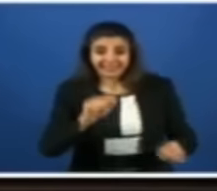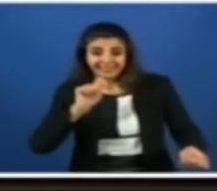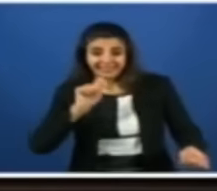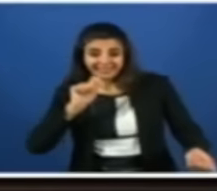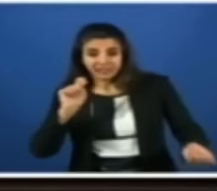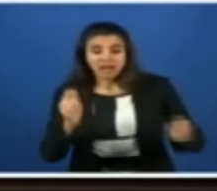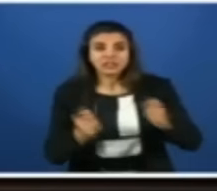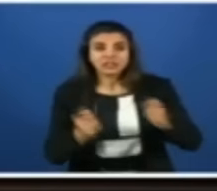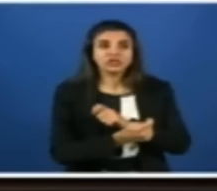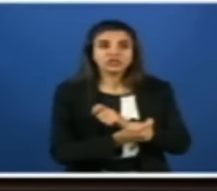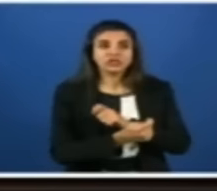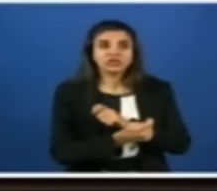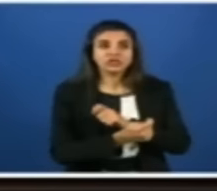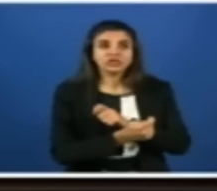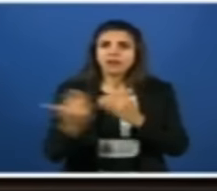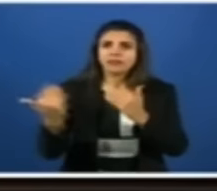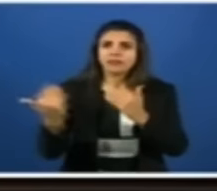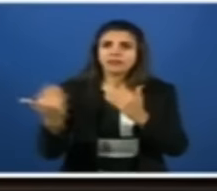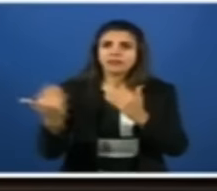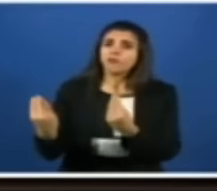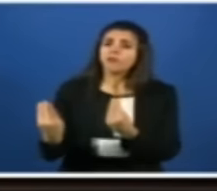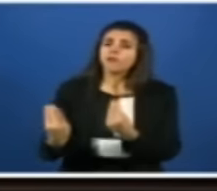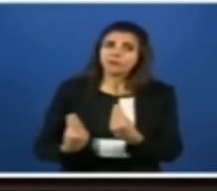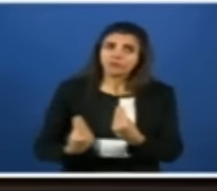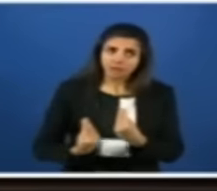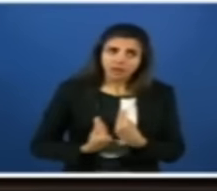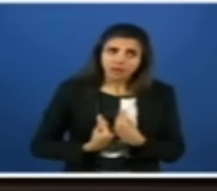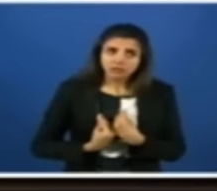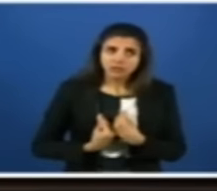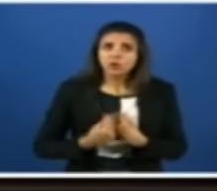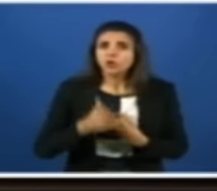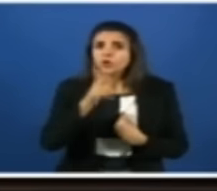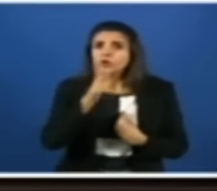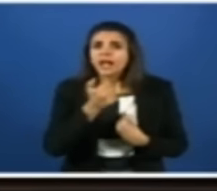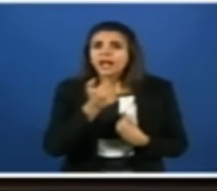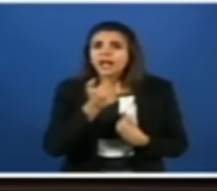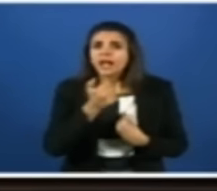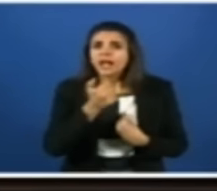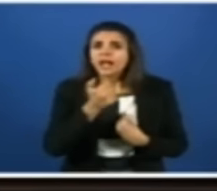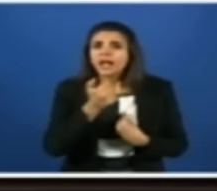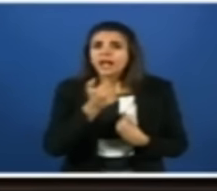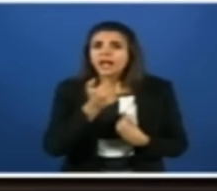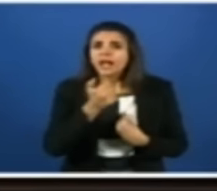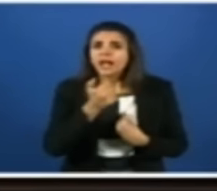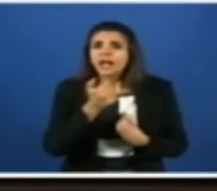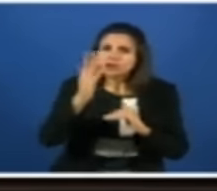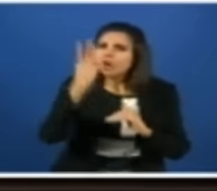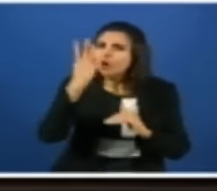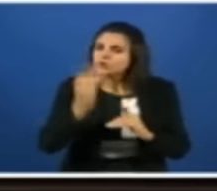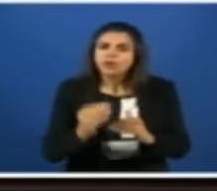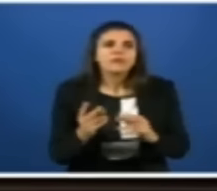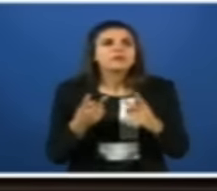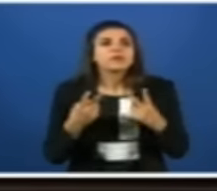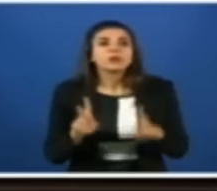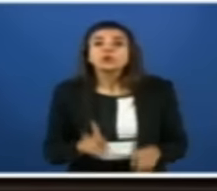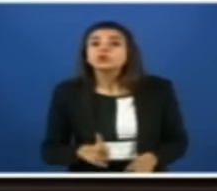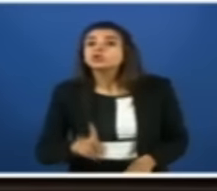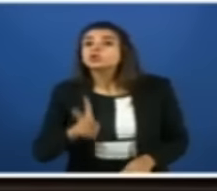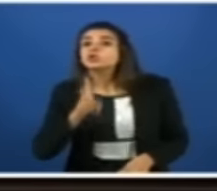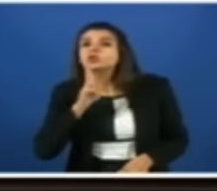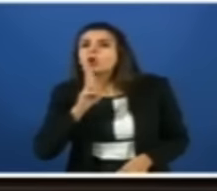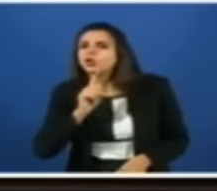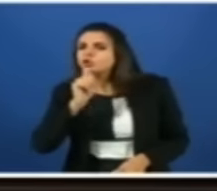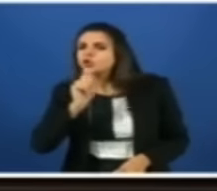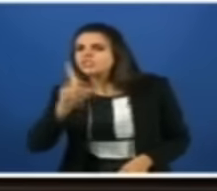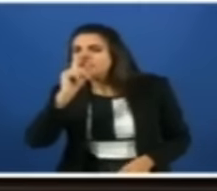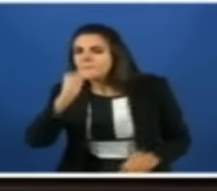değişikliğe destek verseniz, 367'nin üstüne de çıksa, son sözü millet